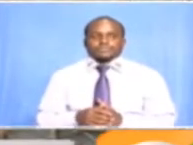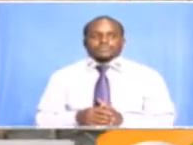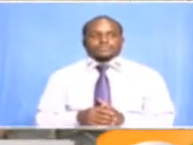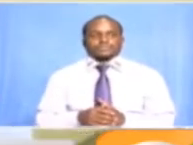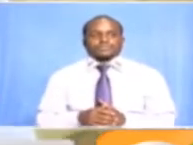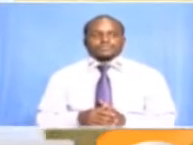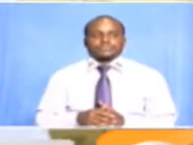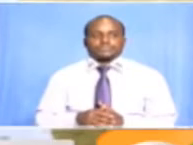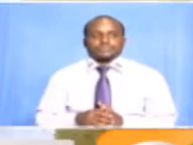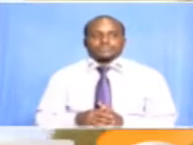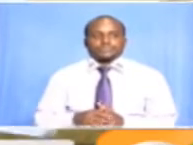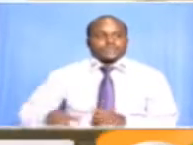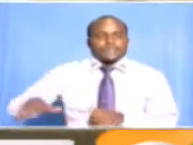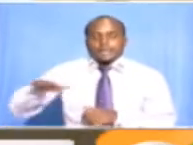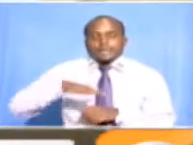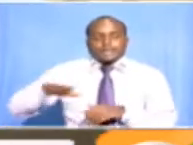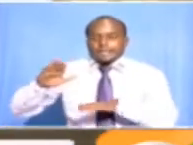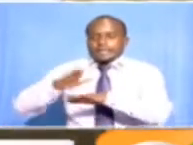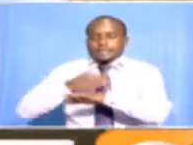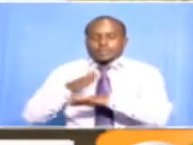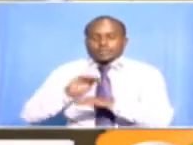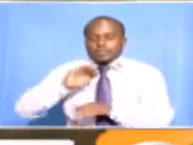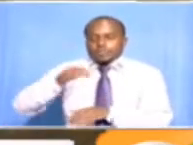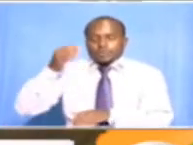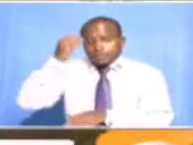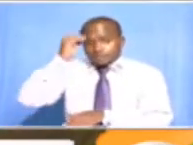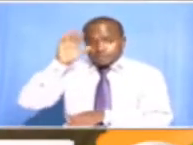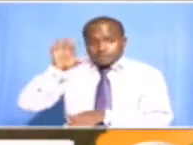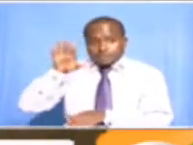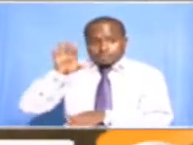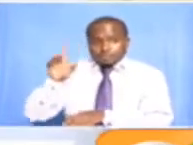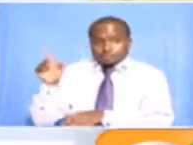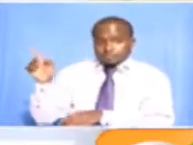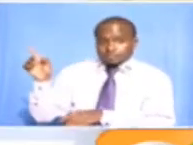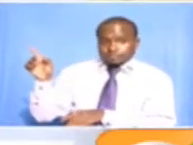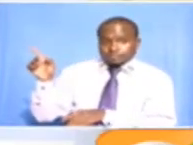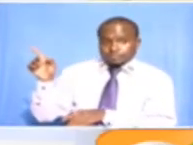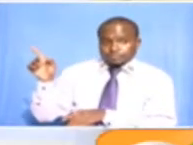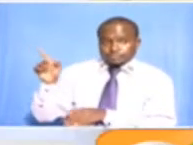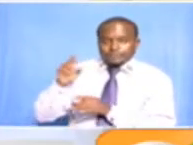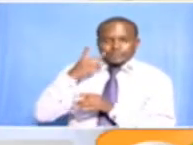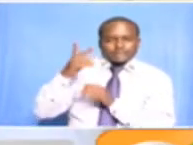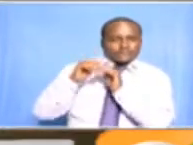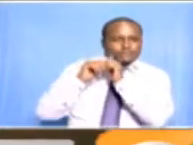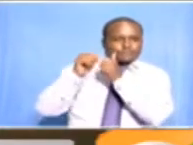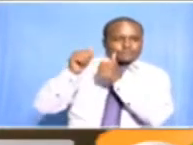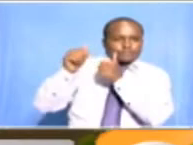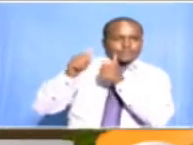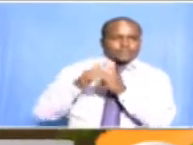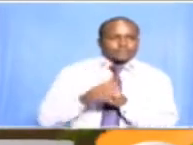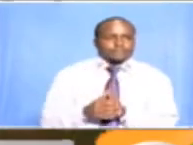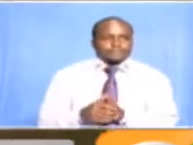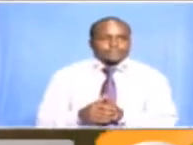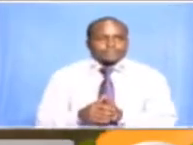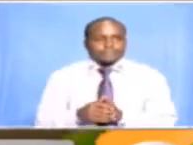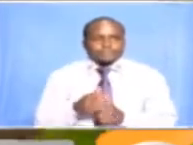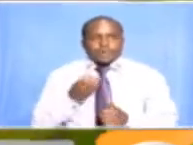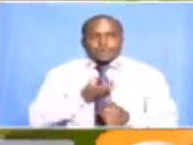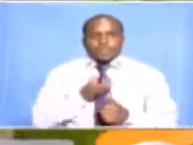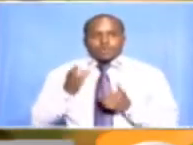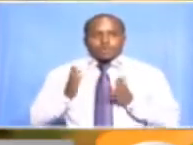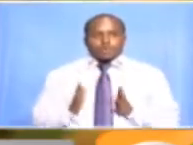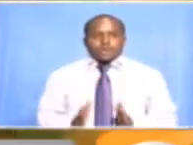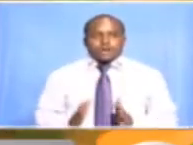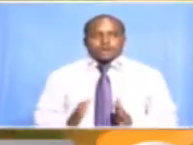Katika eneo la Kikuyu, kaunti ya Kiambu, kivungulio hiki kinaonekana kwa umbali. Michael Ibuba, mmiliki wa kivungulio